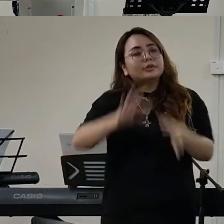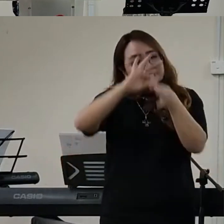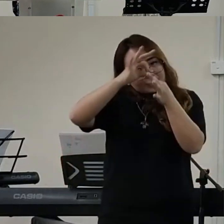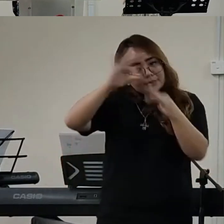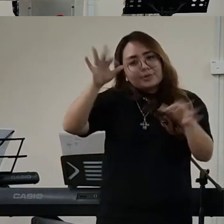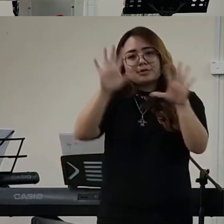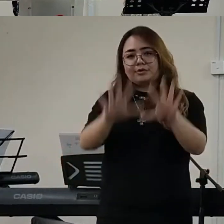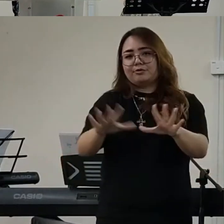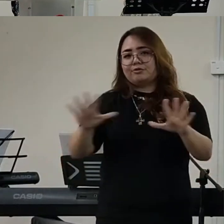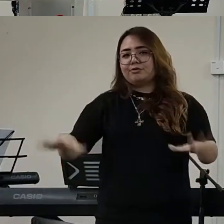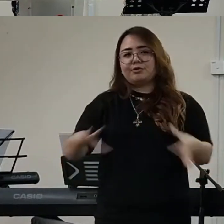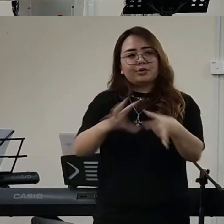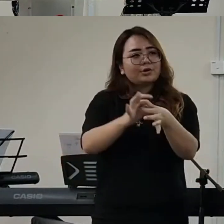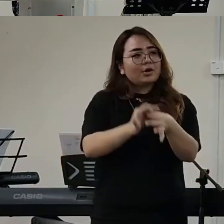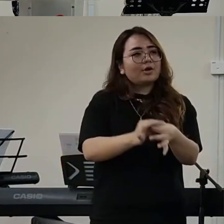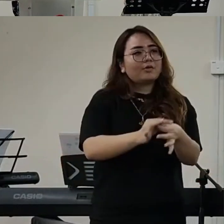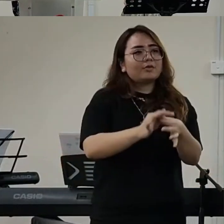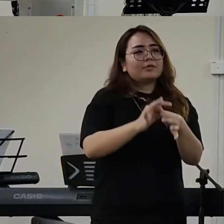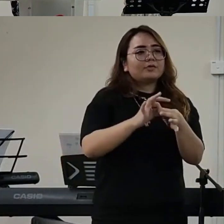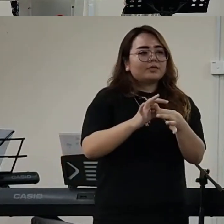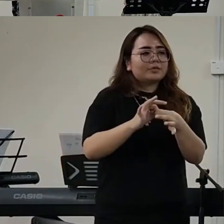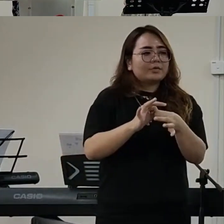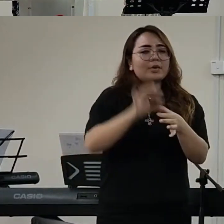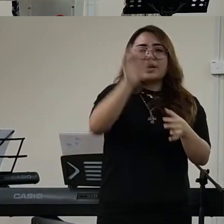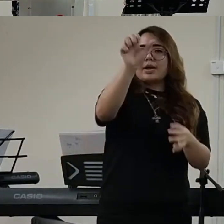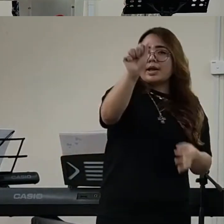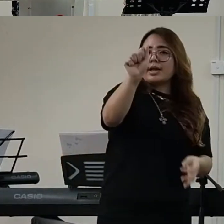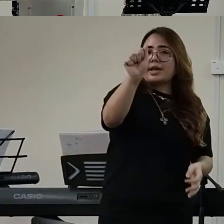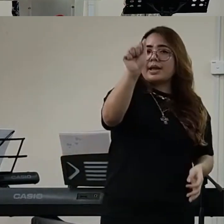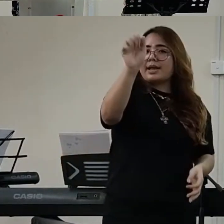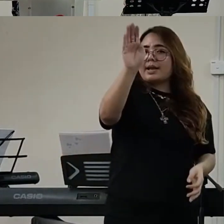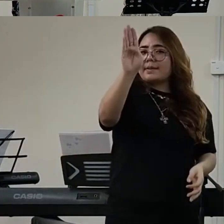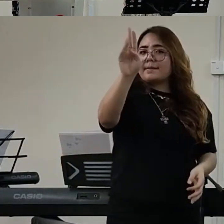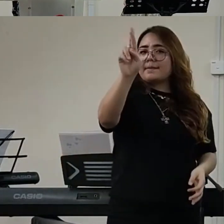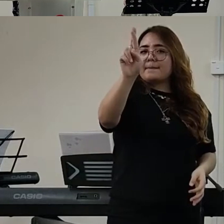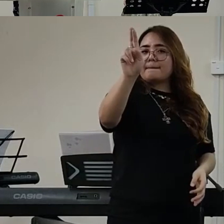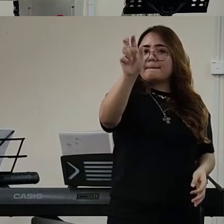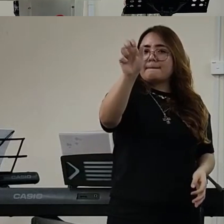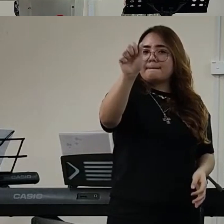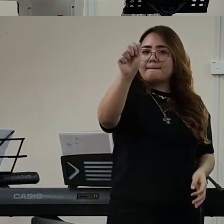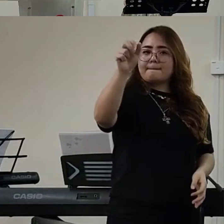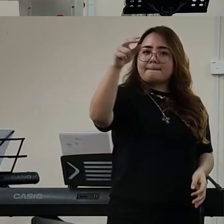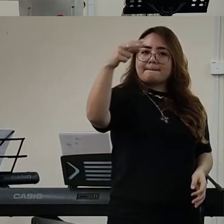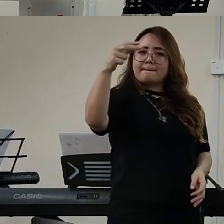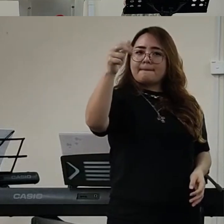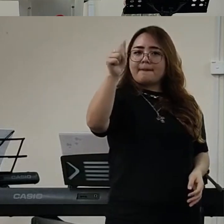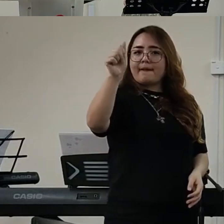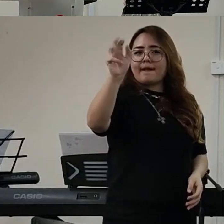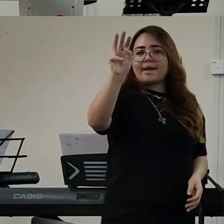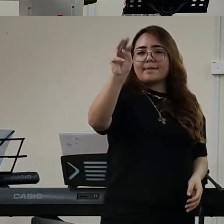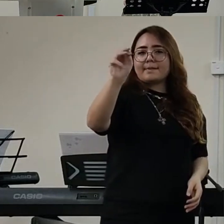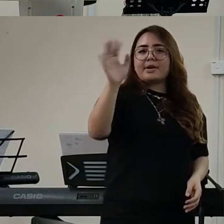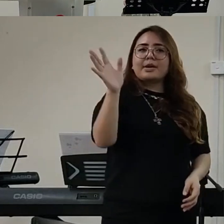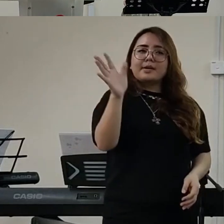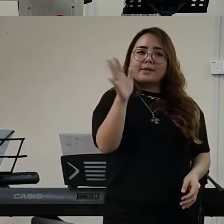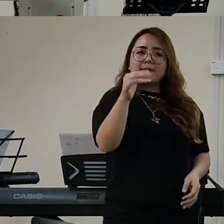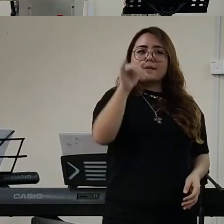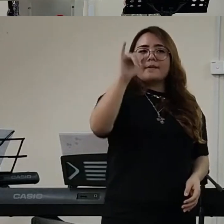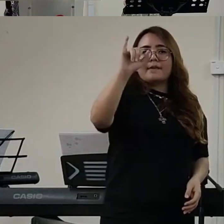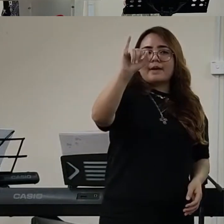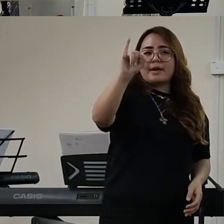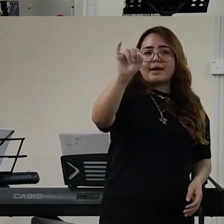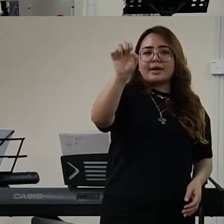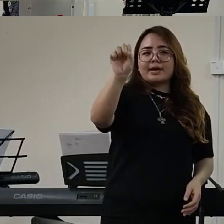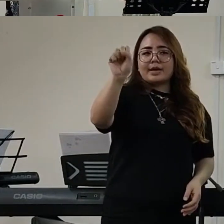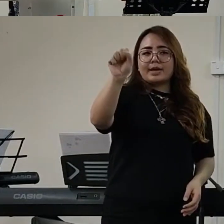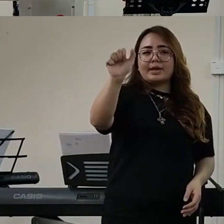speaking to us. But as new covenant believers, we look at it as He's speaking to the body of Christ today. 那接下来呢，就是